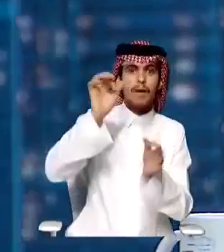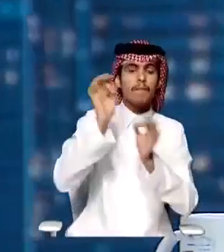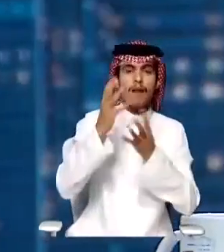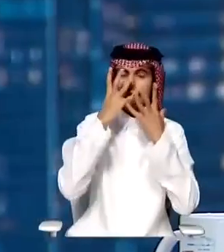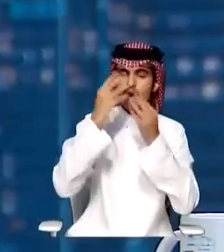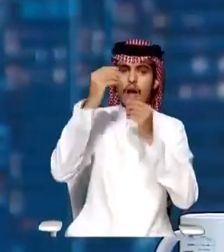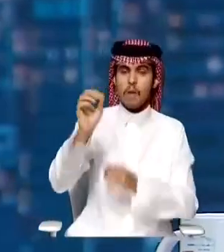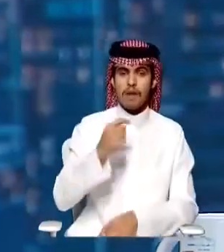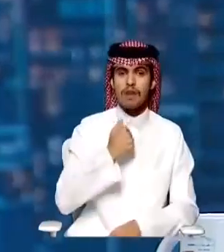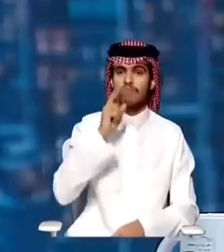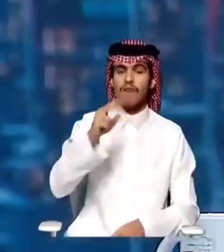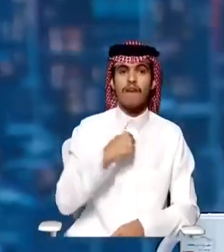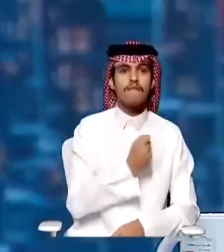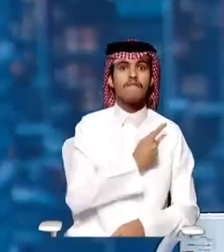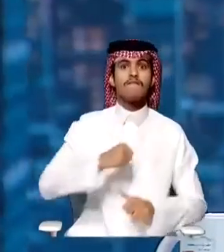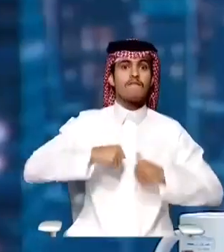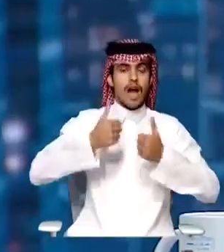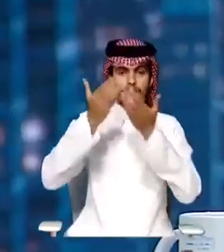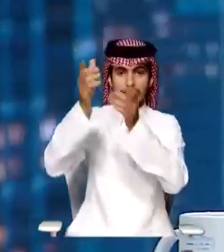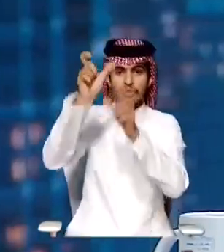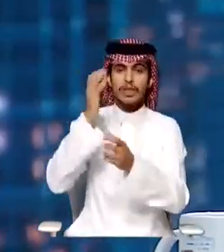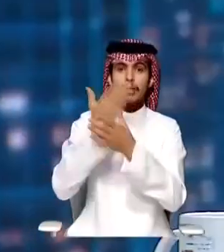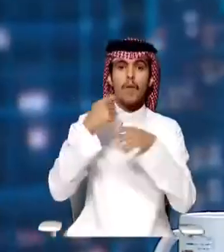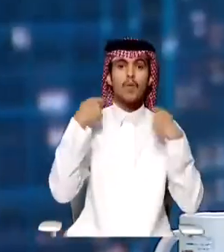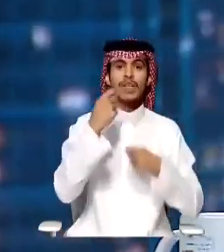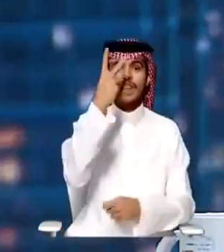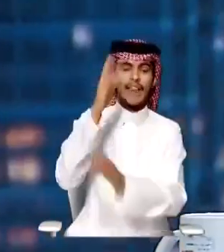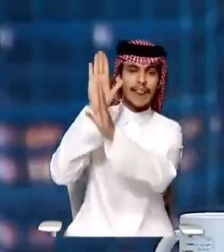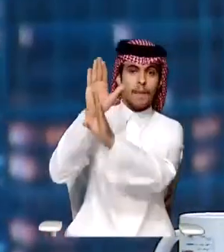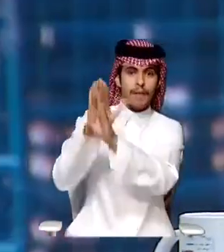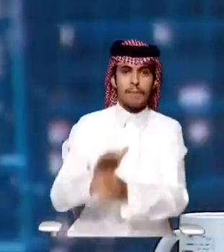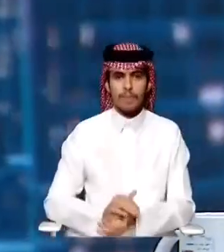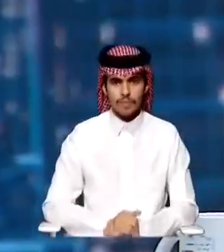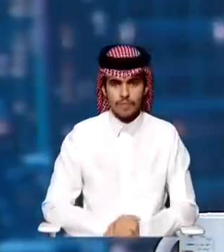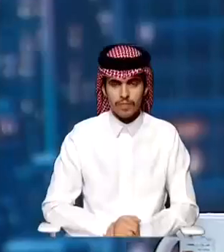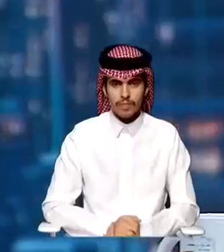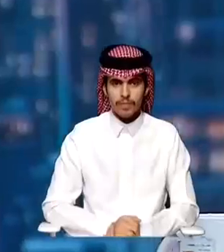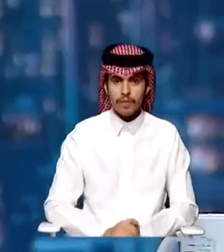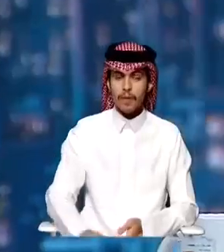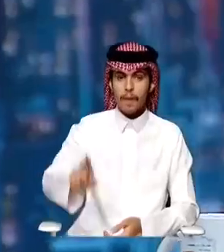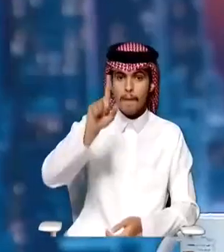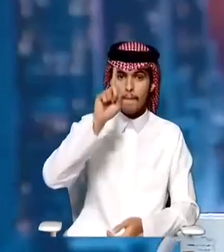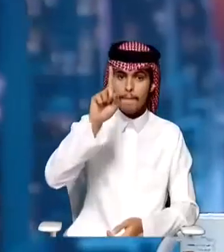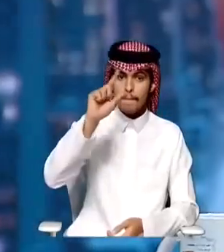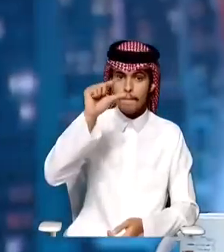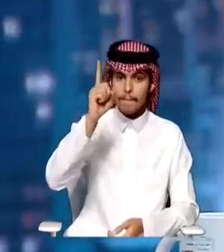فخرا انه وزيرين اجتمعوا على محبته ودعمه بدر